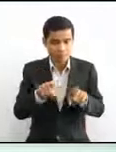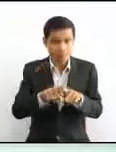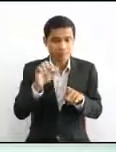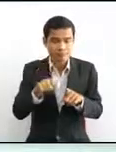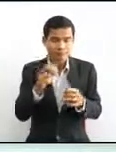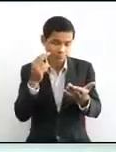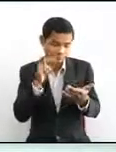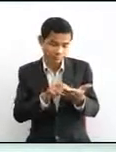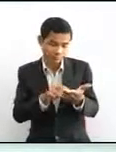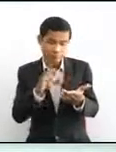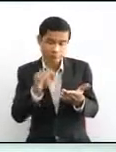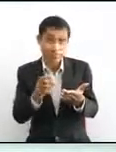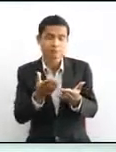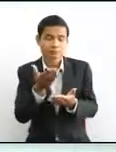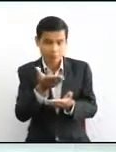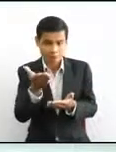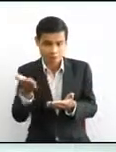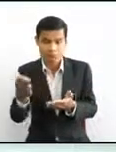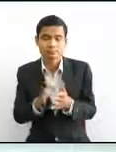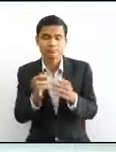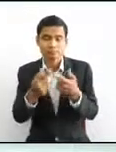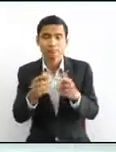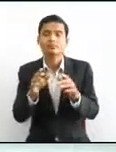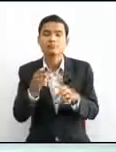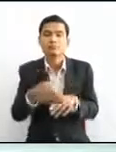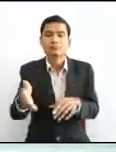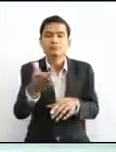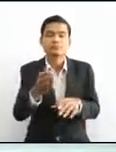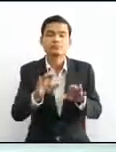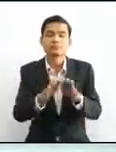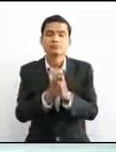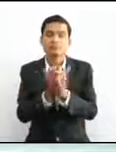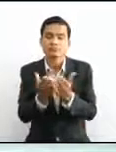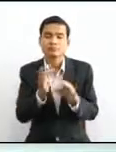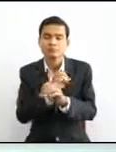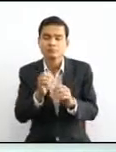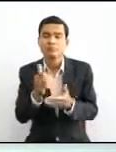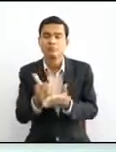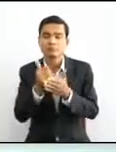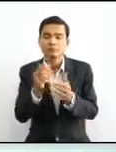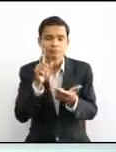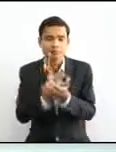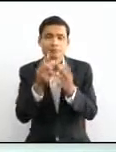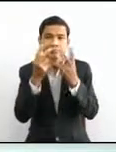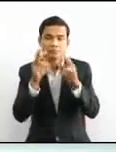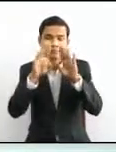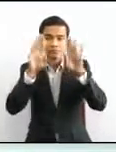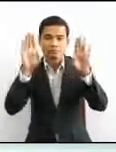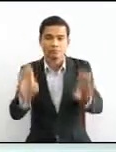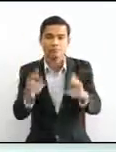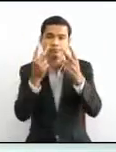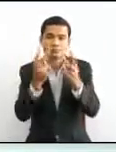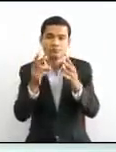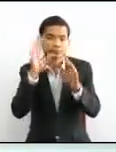mớ rục này khăn sắp hơi bác con bàn ná ta con đá mình miến sắp hơi dùm nối tế con cho rúm mời rục hiệp này này là cái đá